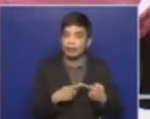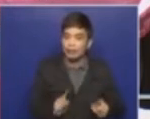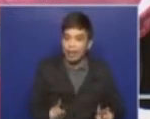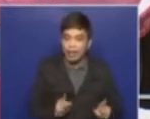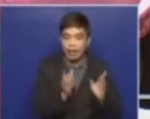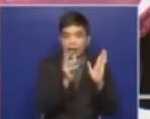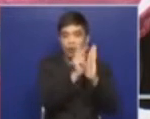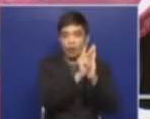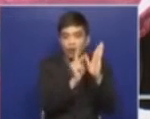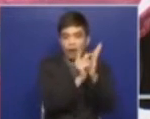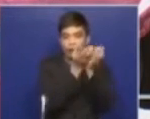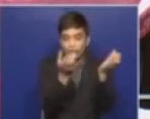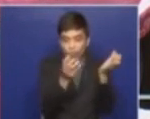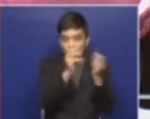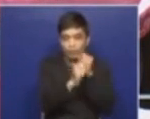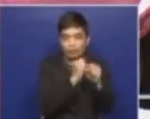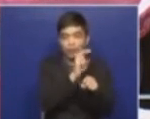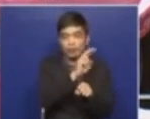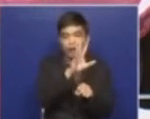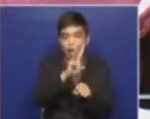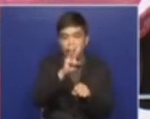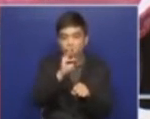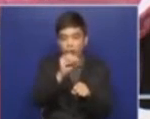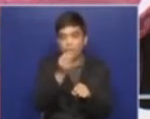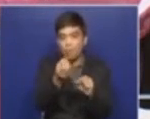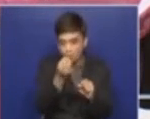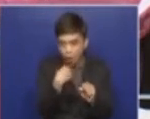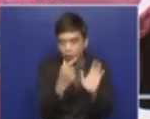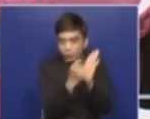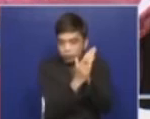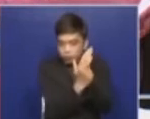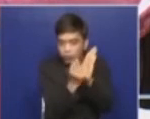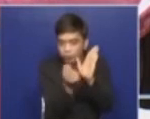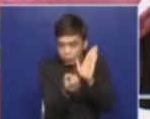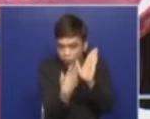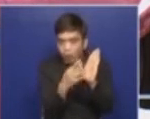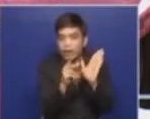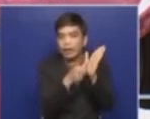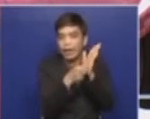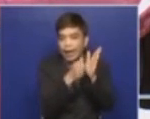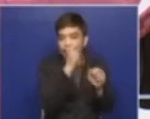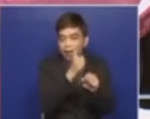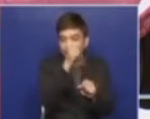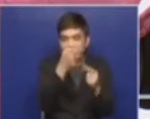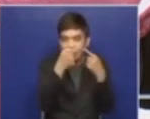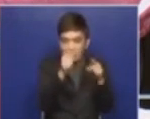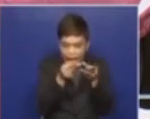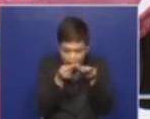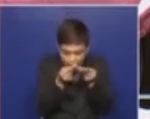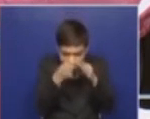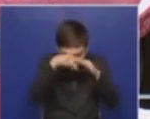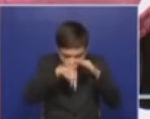นี้ค่ะแม้ในหลักการจะเขียนว่าสามารถแก้ไขได้แต่เมื่อไปดูเนื้อในแล้วค่ะได้มีการวางกลไก